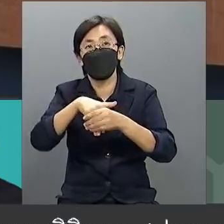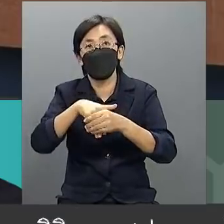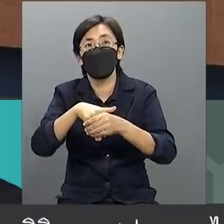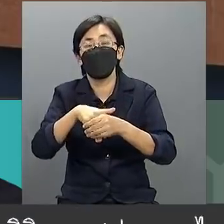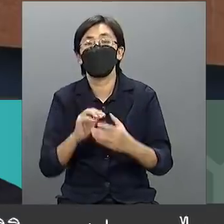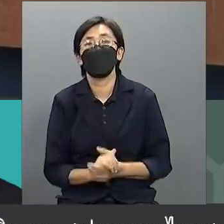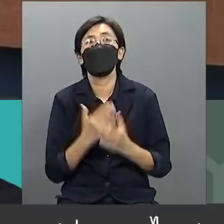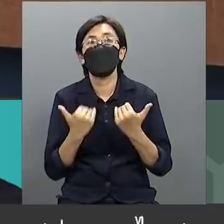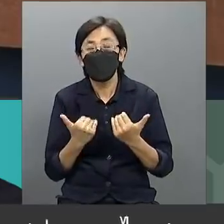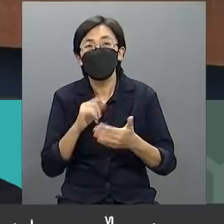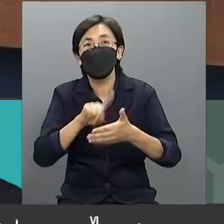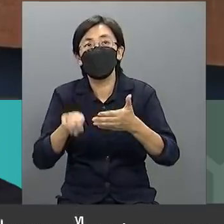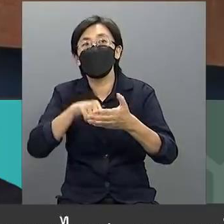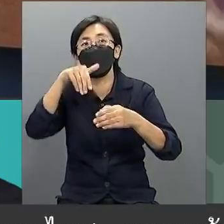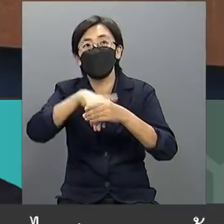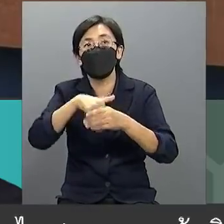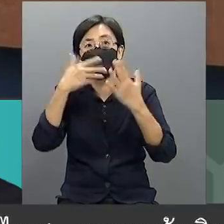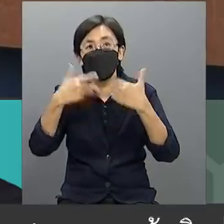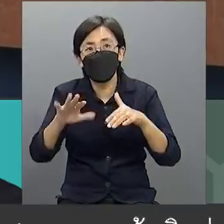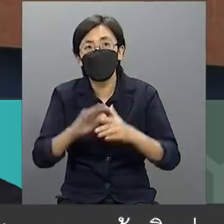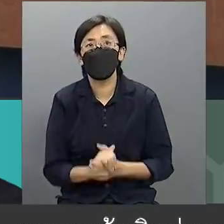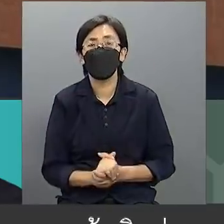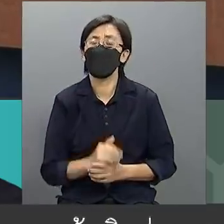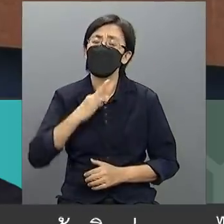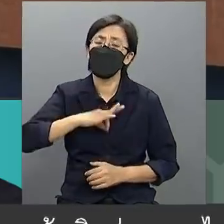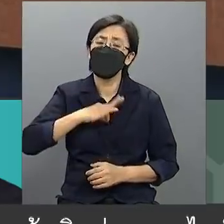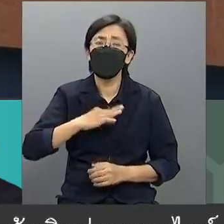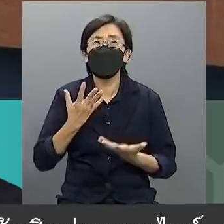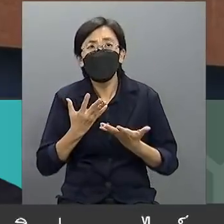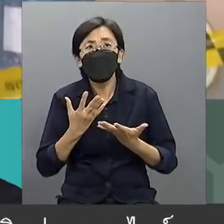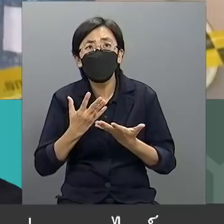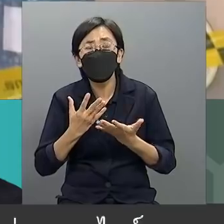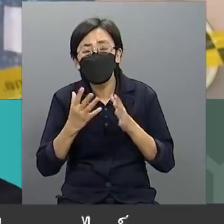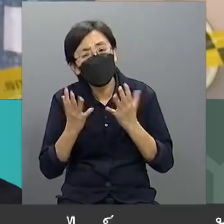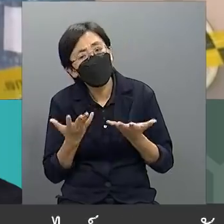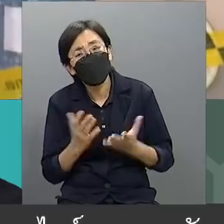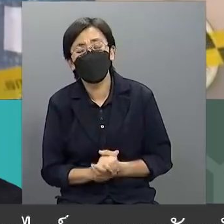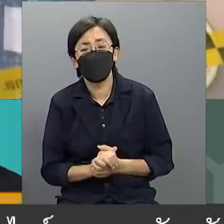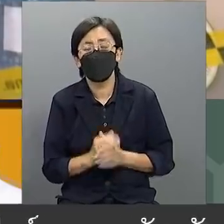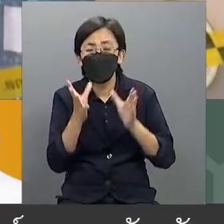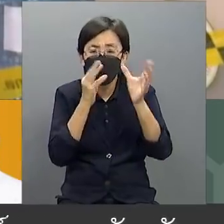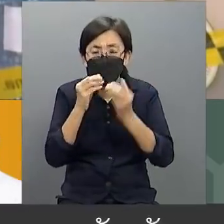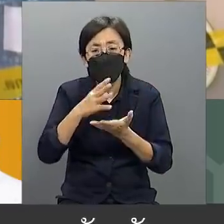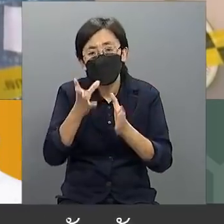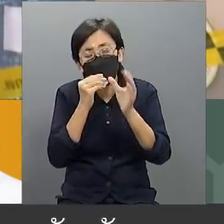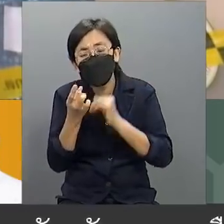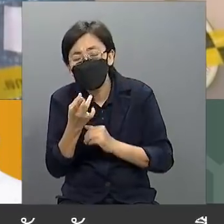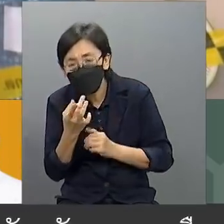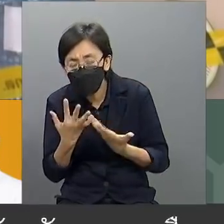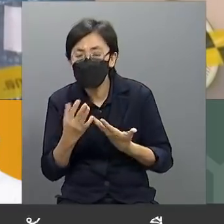มาสนามเลือกตั้งท้องถิ่นแล้วเนี่ยมันให้บทเรียนหรือว่ารู้สึกว่ามันแตกต่างดุเดือดแตกต่างกันมั่งผมจะเบิ้